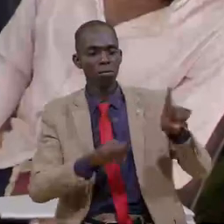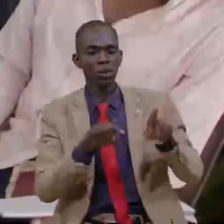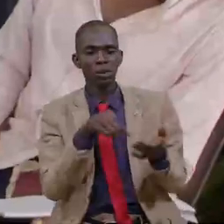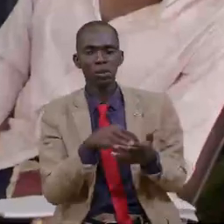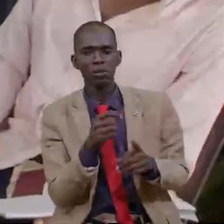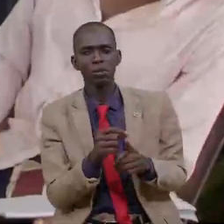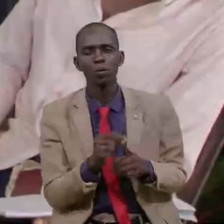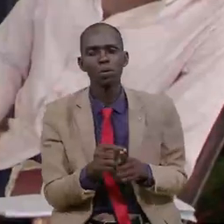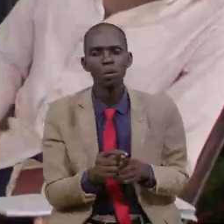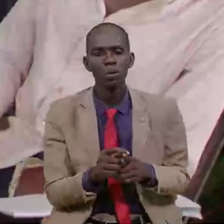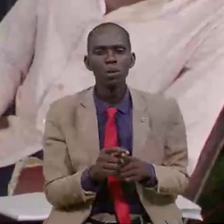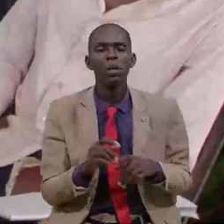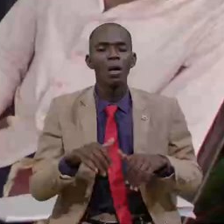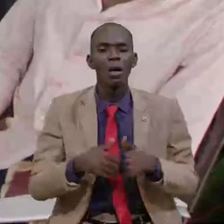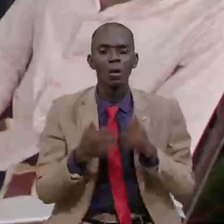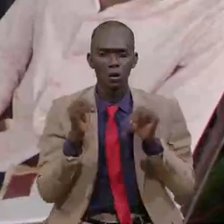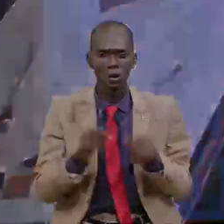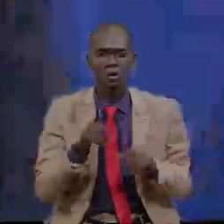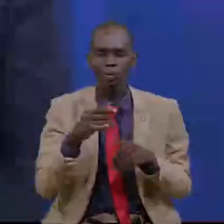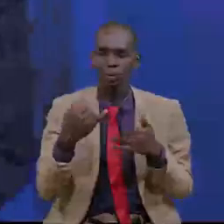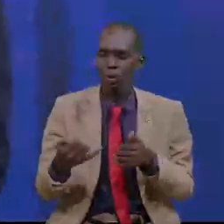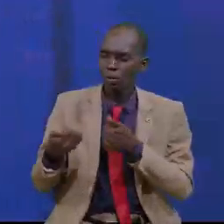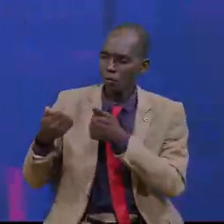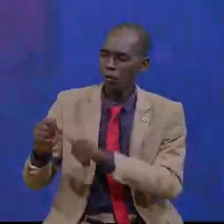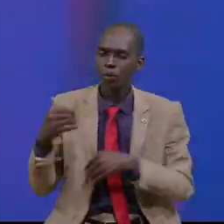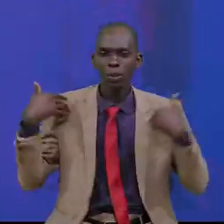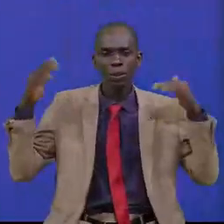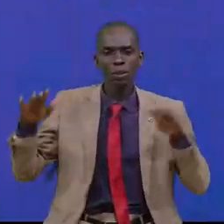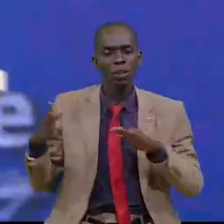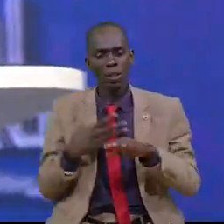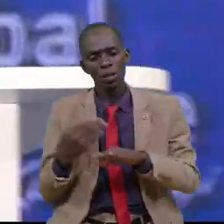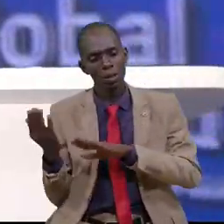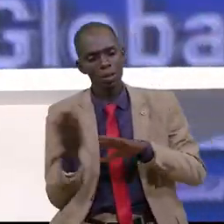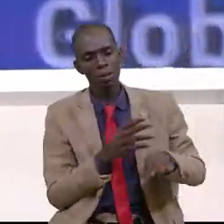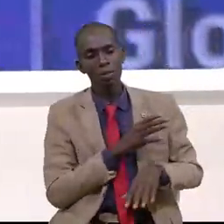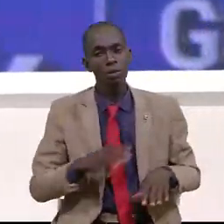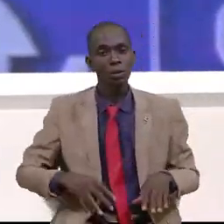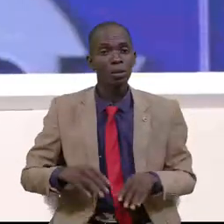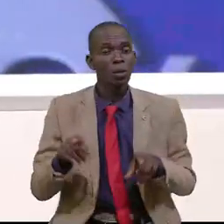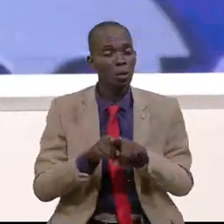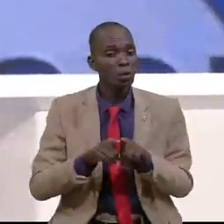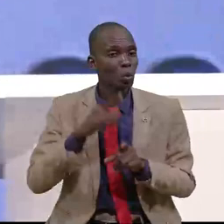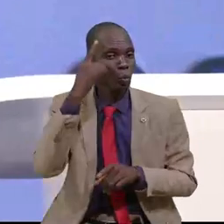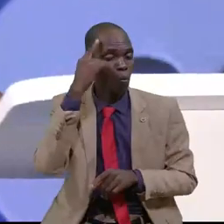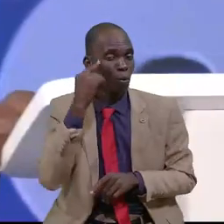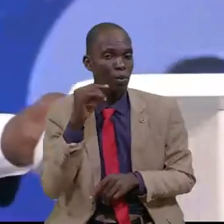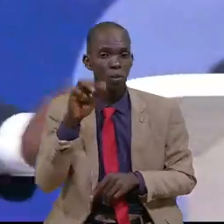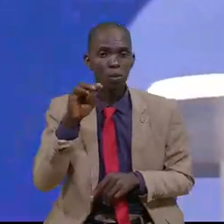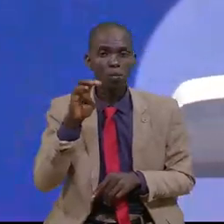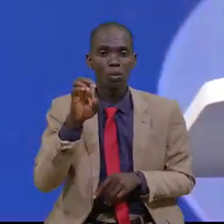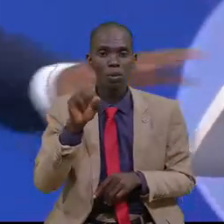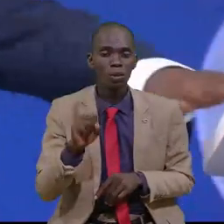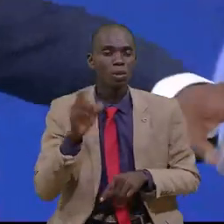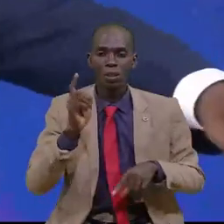Comment est-ce que tu peux rester à côté d'un ange et abandonner Christ? Moïse ne pouvait pas dire cela. Comment alors